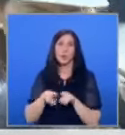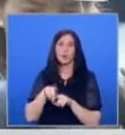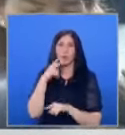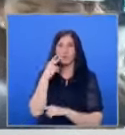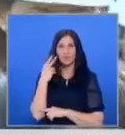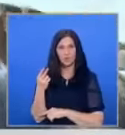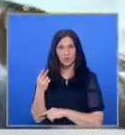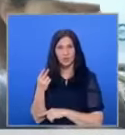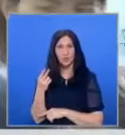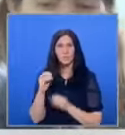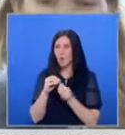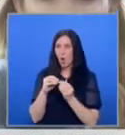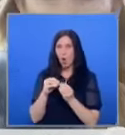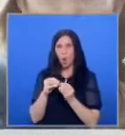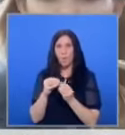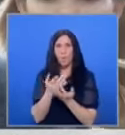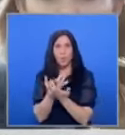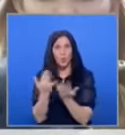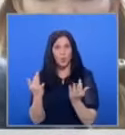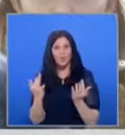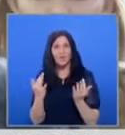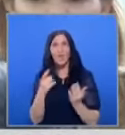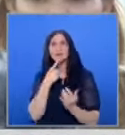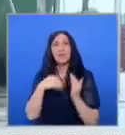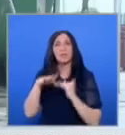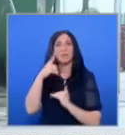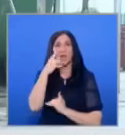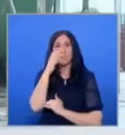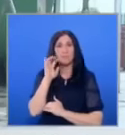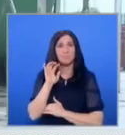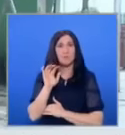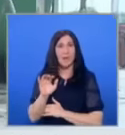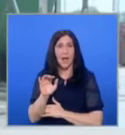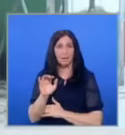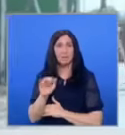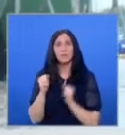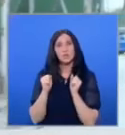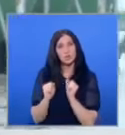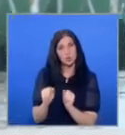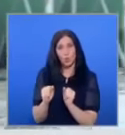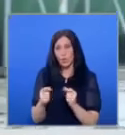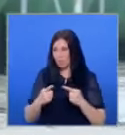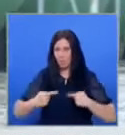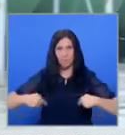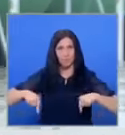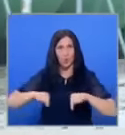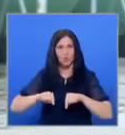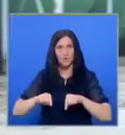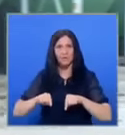виждате, оборудване за над 1 милиард стои на площадката.